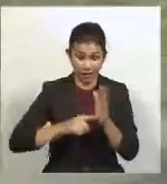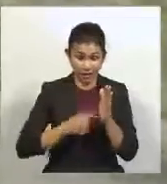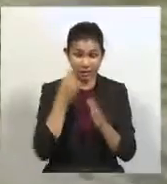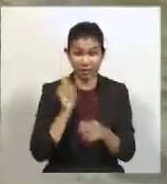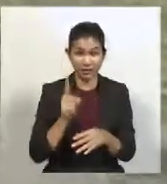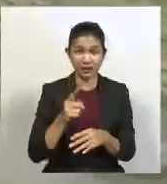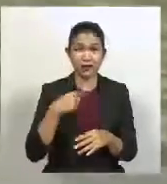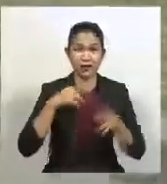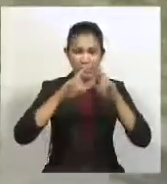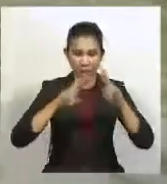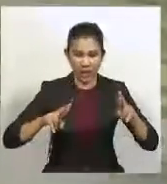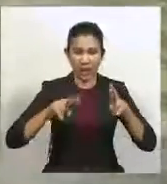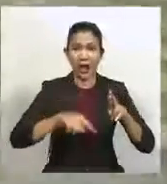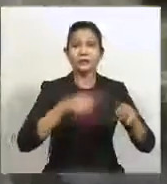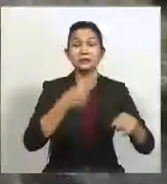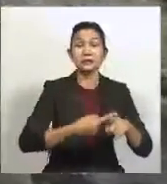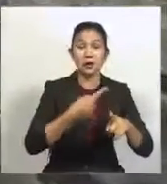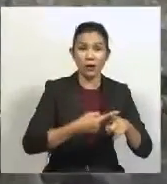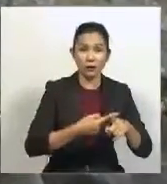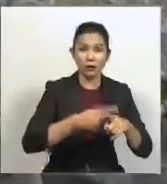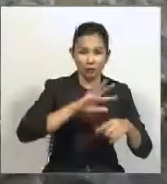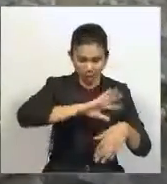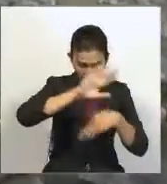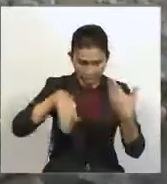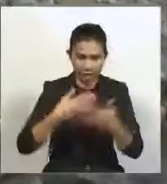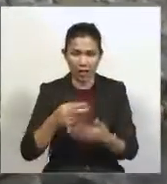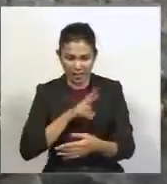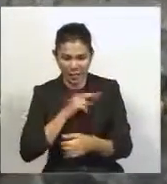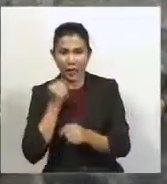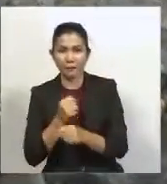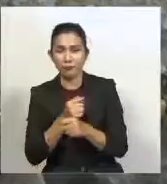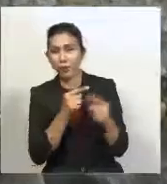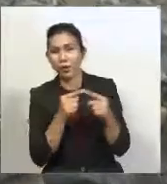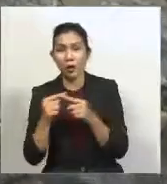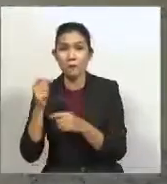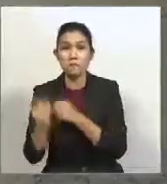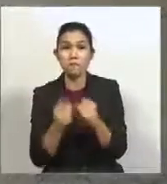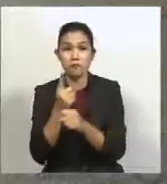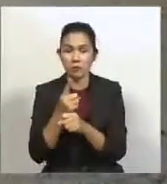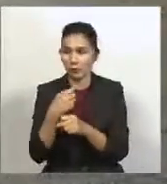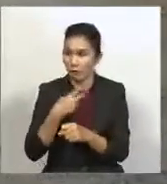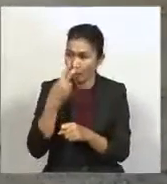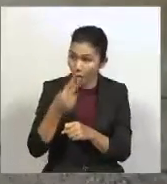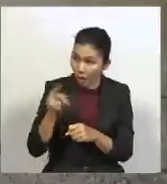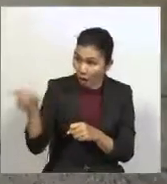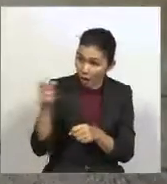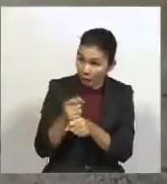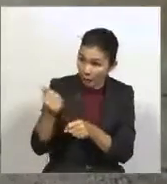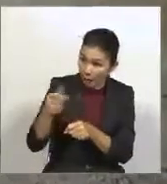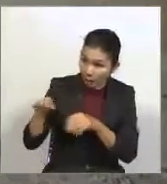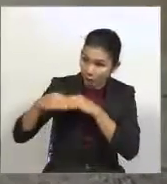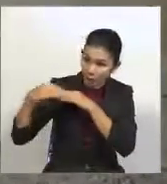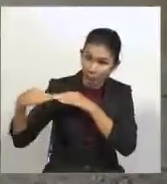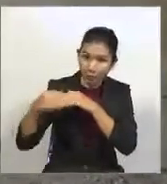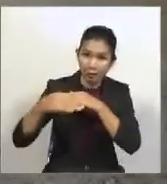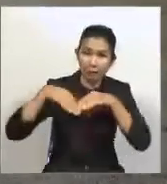ริ่มเนี่ยปล่อยร้านให้เช่าแต่ว่าเริ่มกลับมาทำร้านเองได้ไม่ถึงปีพอเห็นร้านอื่นๆเขาเทคอนกรีตเพื่ออำนวย